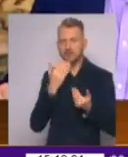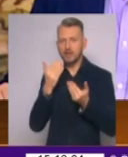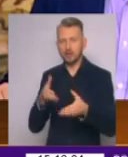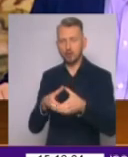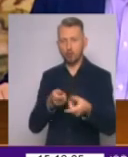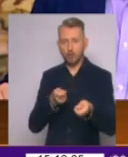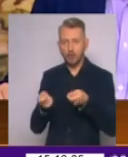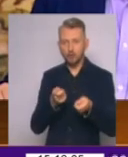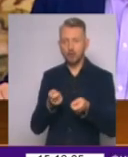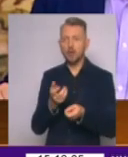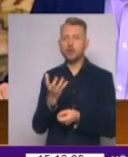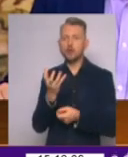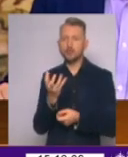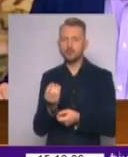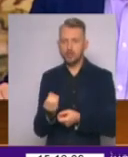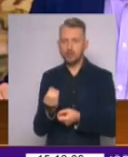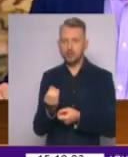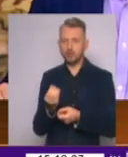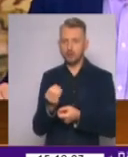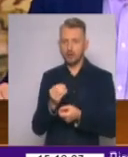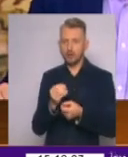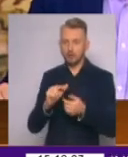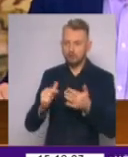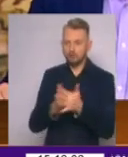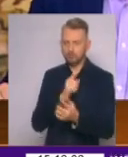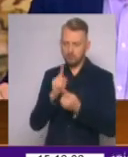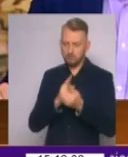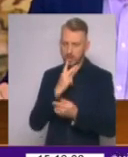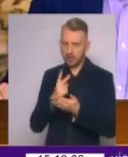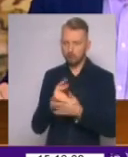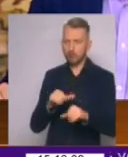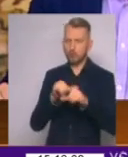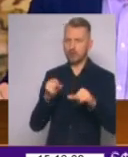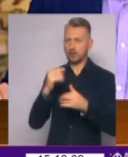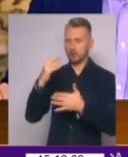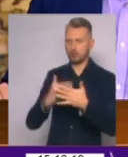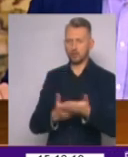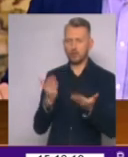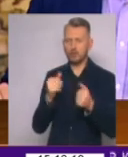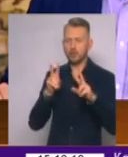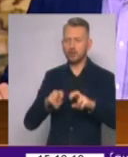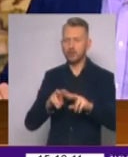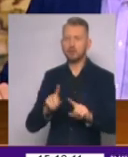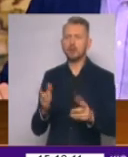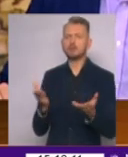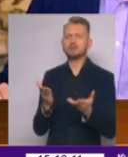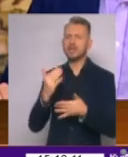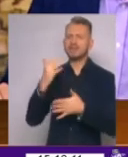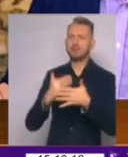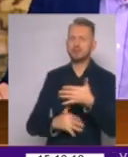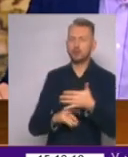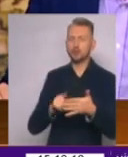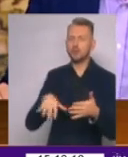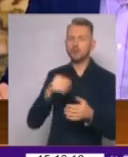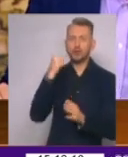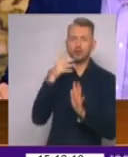приводу іще, я так розумію, повторного перегляду щодо розширення цього списку. По-перше, давайте розберемося, що ж це за список, щоб всі глядачі